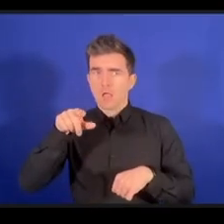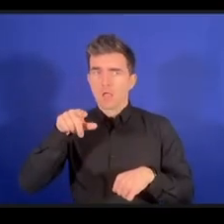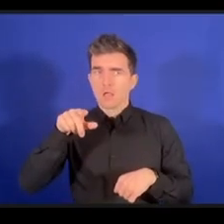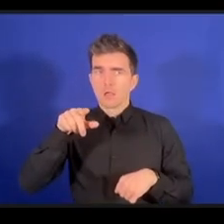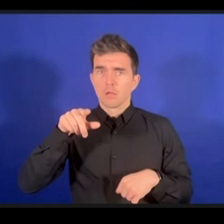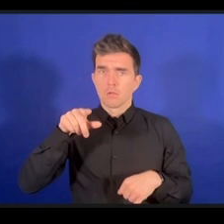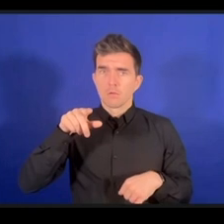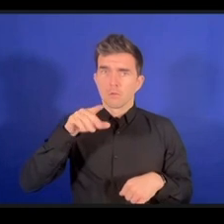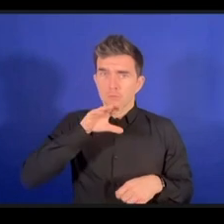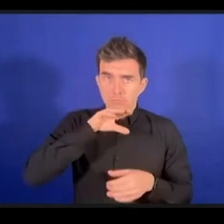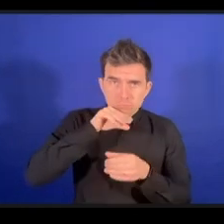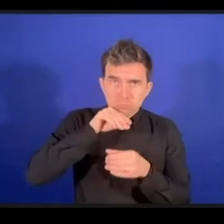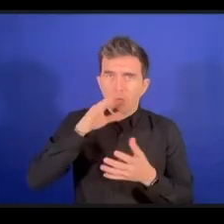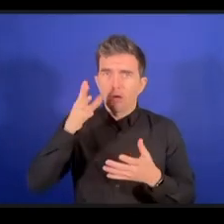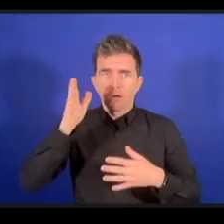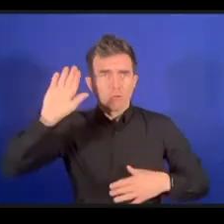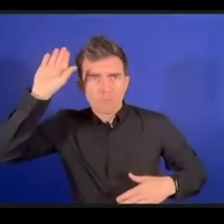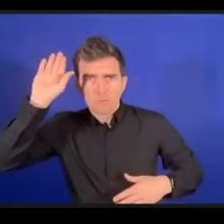还有一个问题啊、哦、